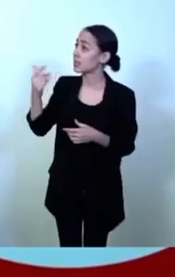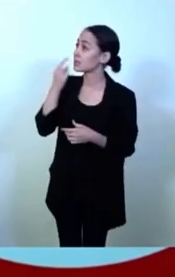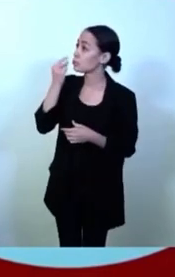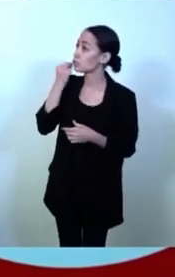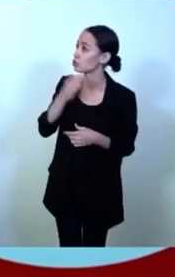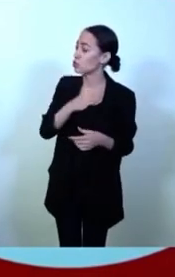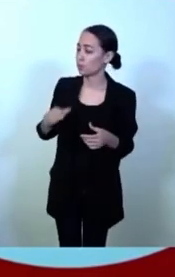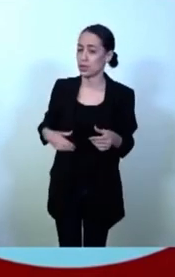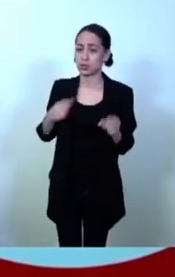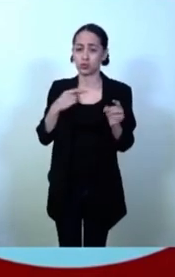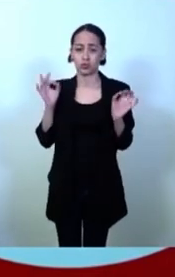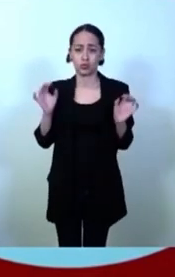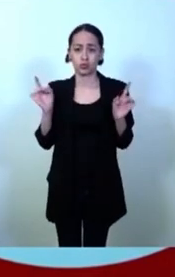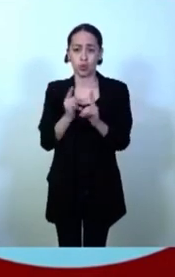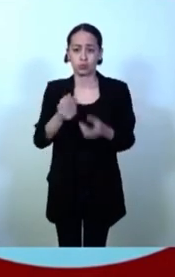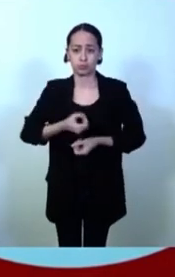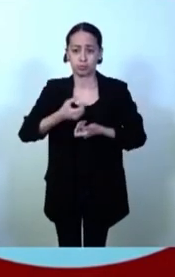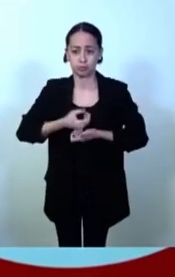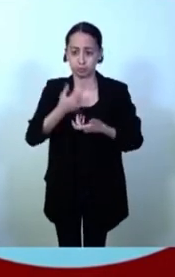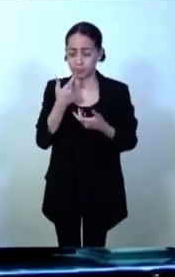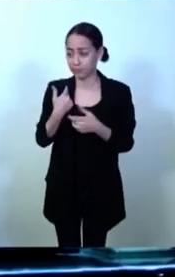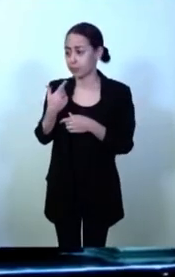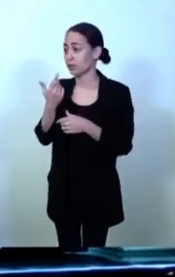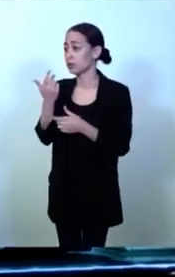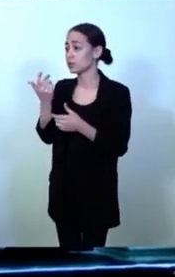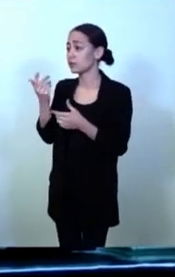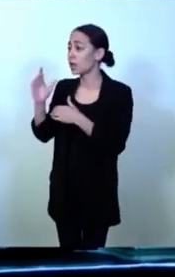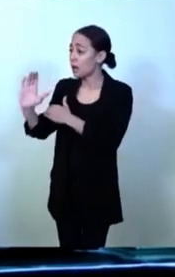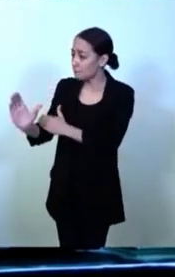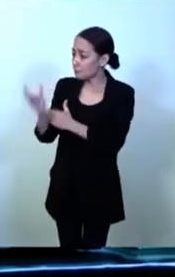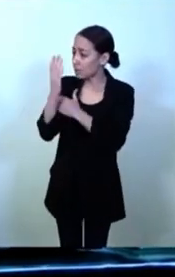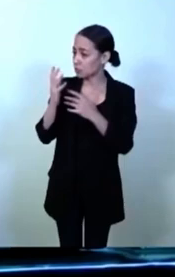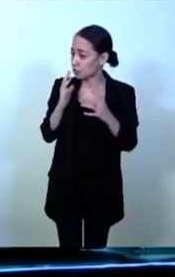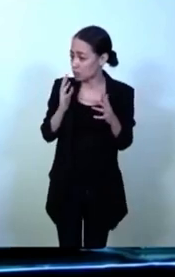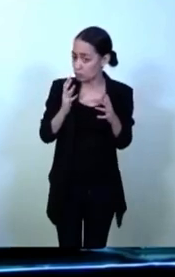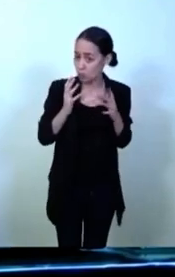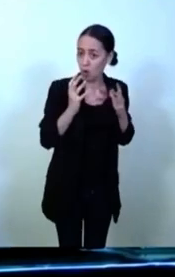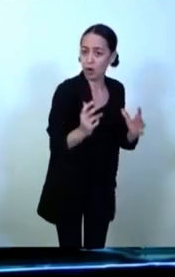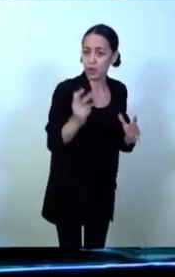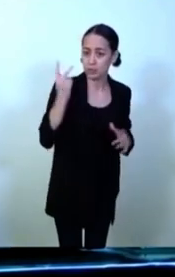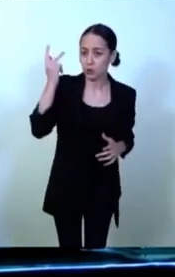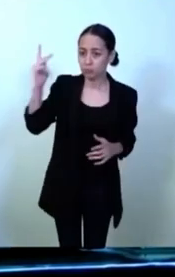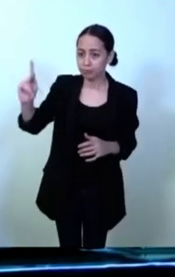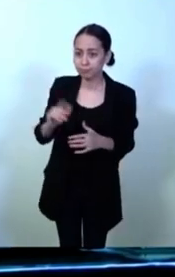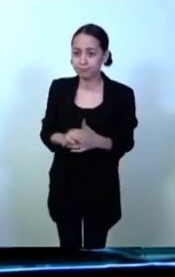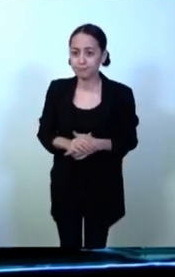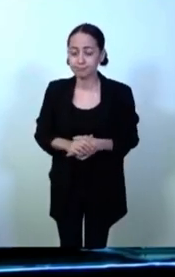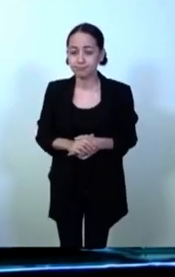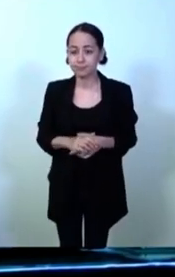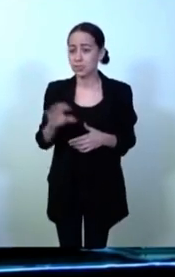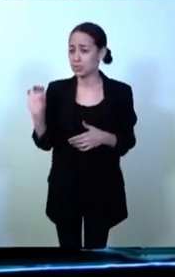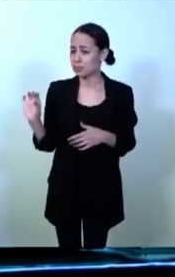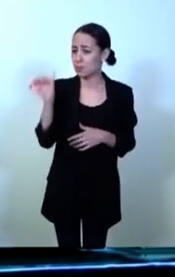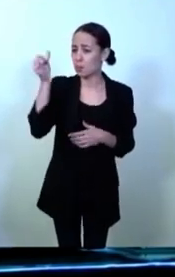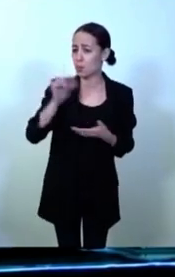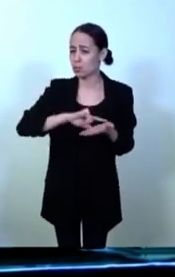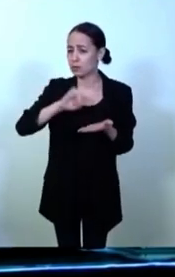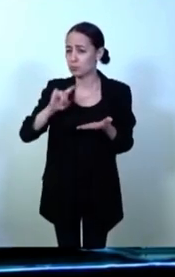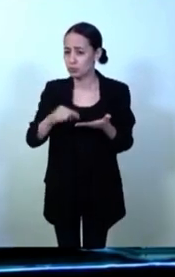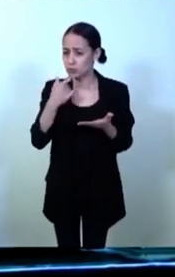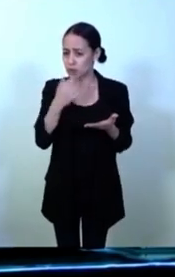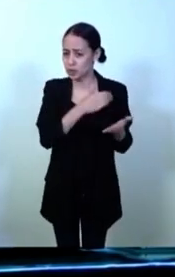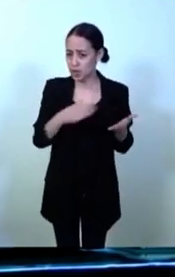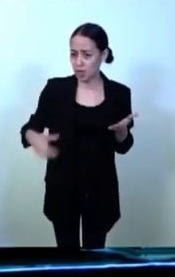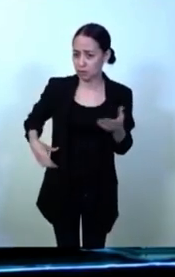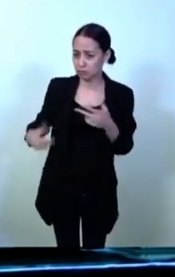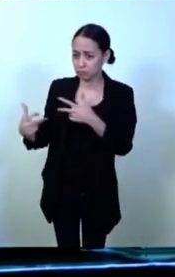Quelques mots donc pour commencer, suite à la présentation des engagements que vous venez de présenter au travers de ce premier budget de mandature et aussi